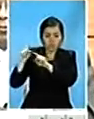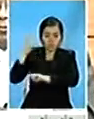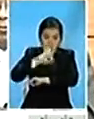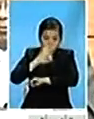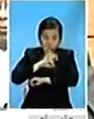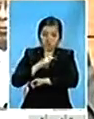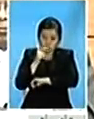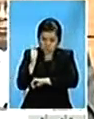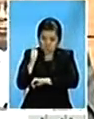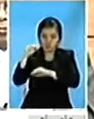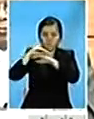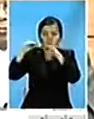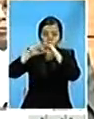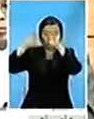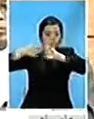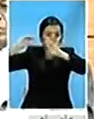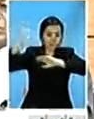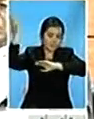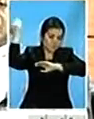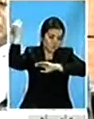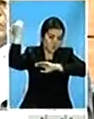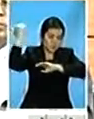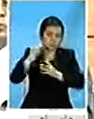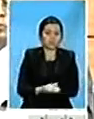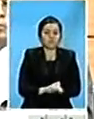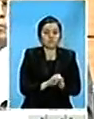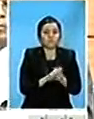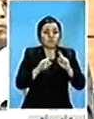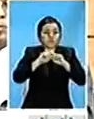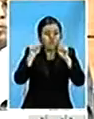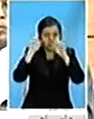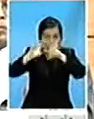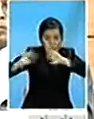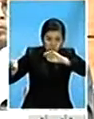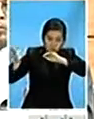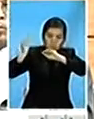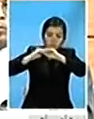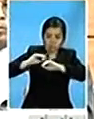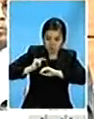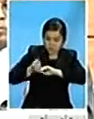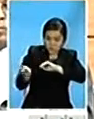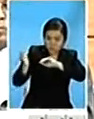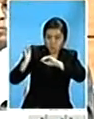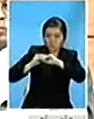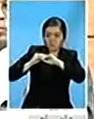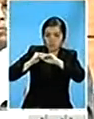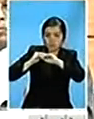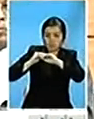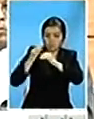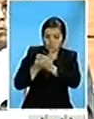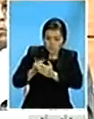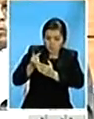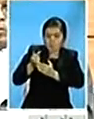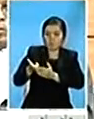ายถึงโครงการของรัฐบาลที่แล้วยกเว้นรัฐบาลที่ต้องจ่ายเพิ่มขึ้นเพื่อชดเชยราคาให้เกษตรกรแ